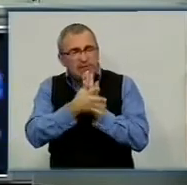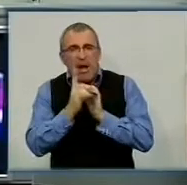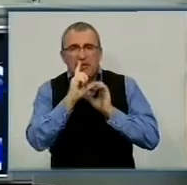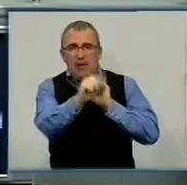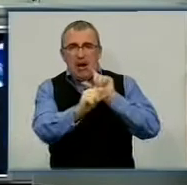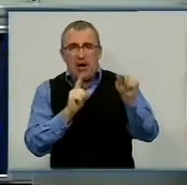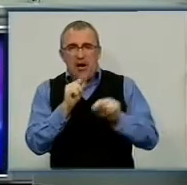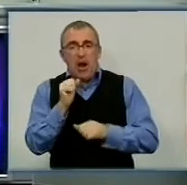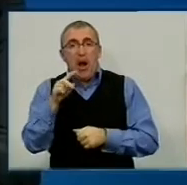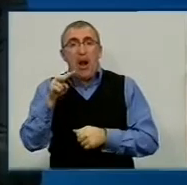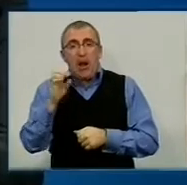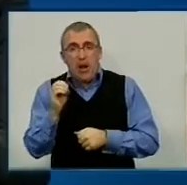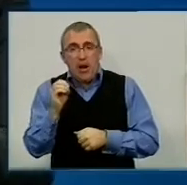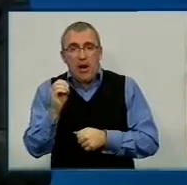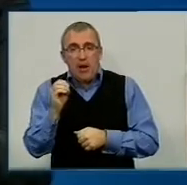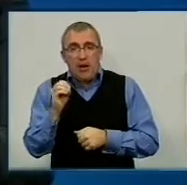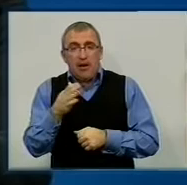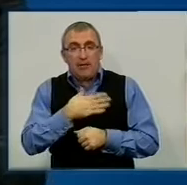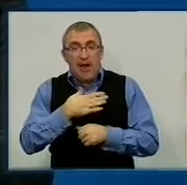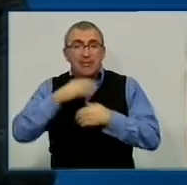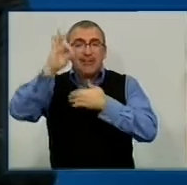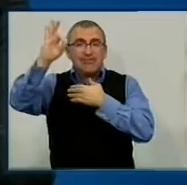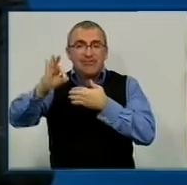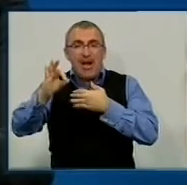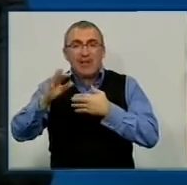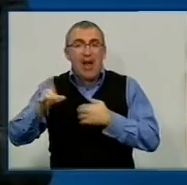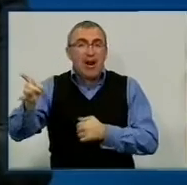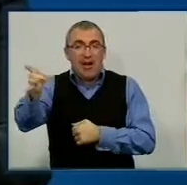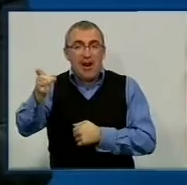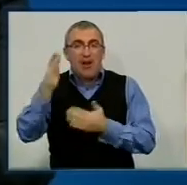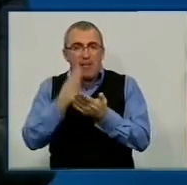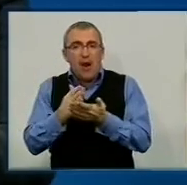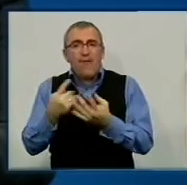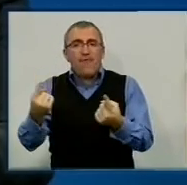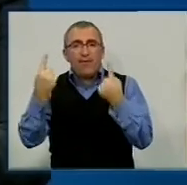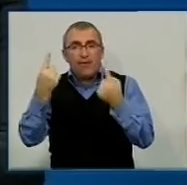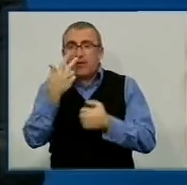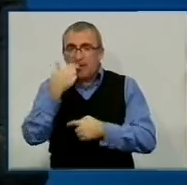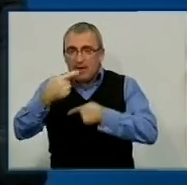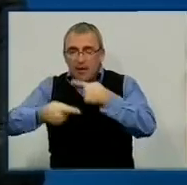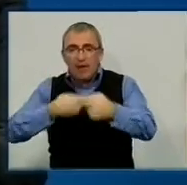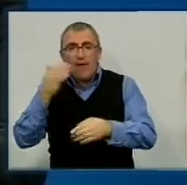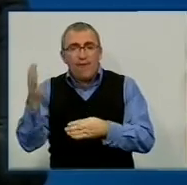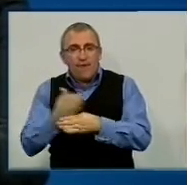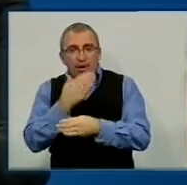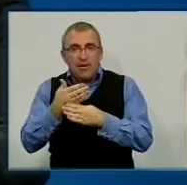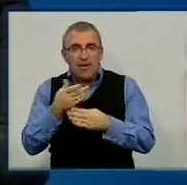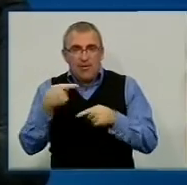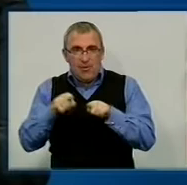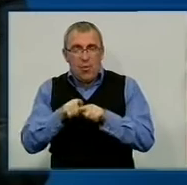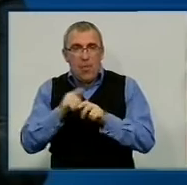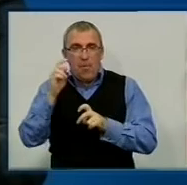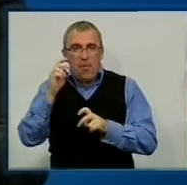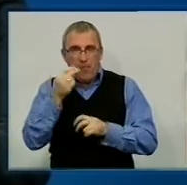але ну ці наші західні райони мають свої великі традиції виробництва такої продукції якщо ми